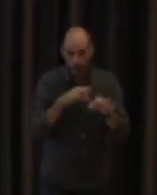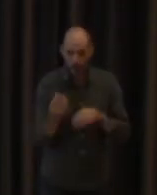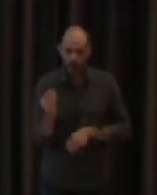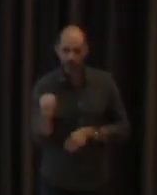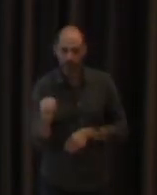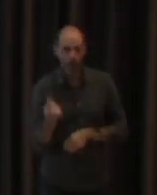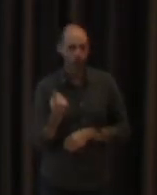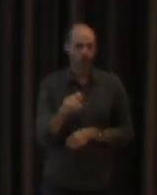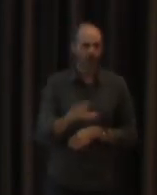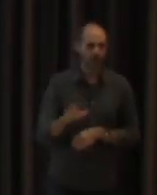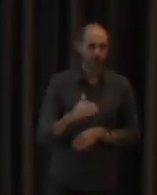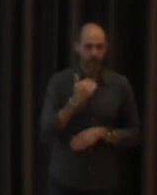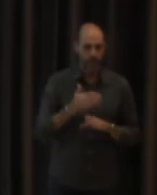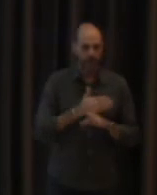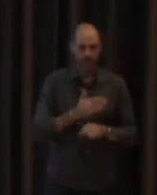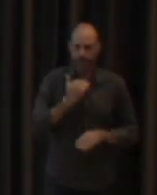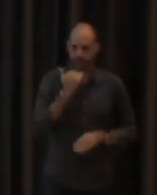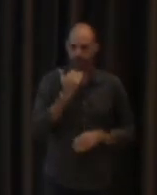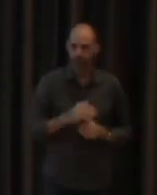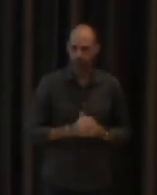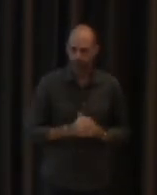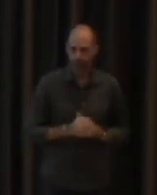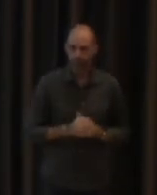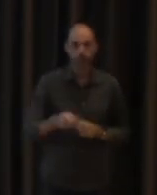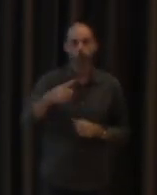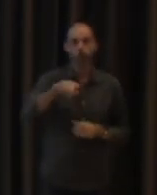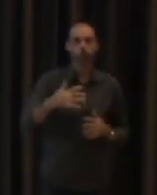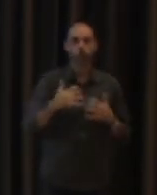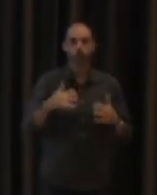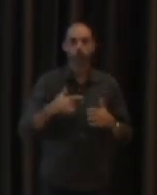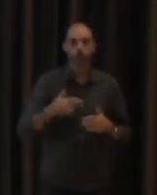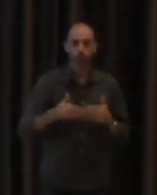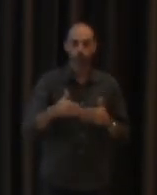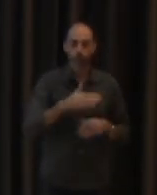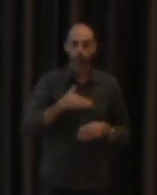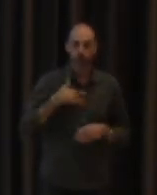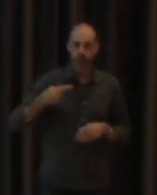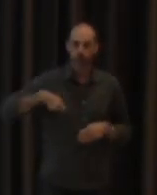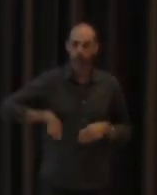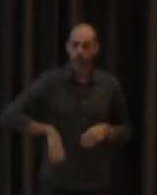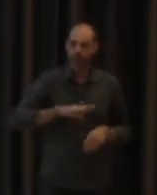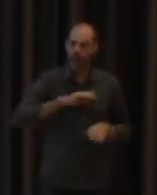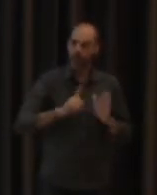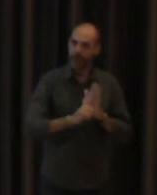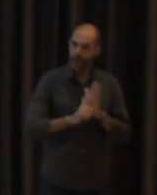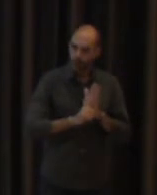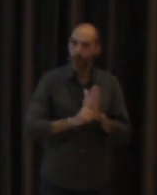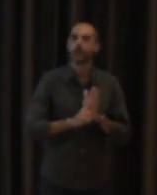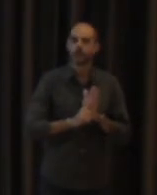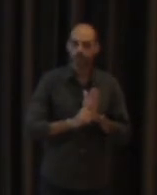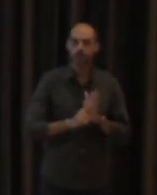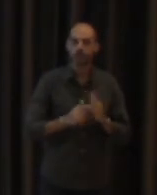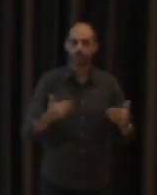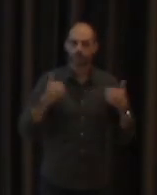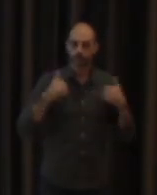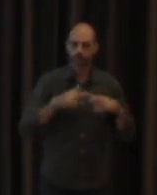cal. El que hem de fer els que som i els que voleu ser professionals de la llengua és justament fer conscient aquest